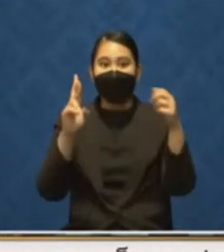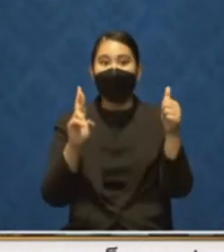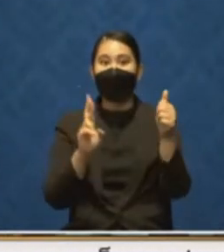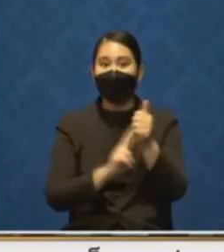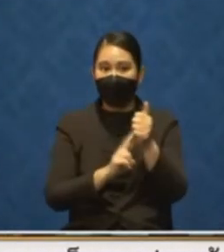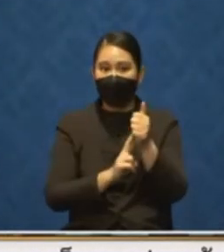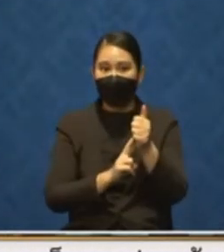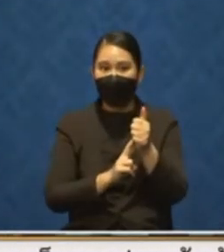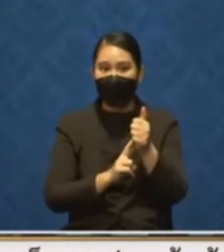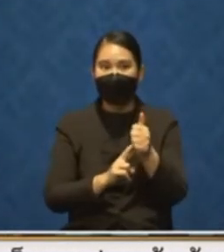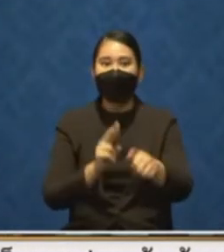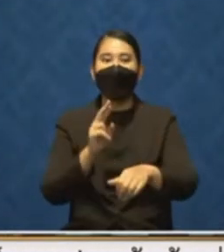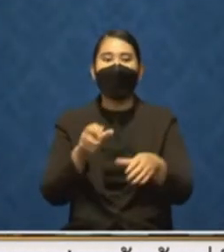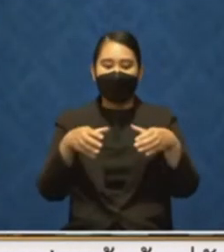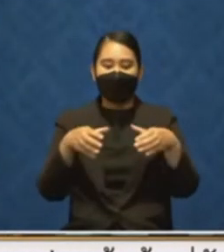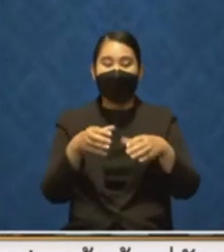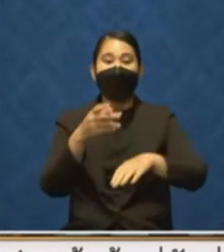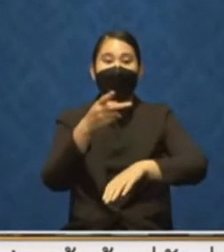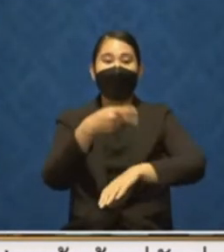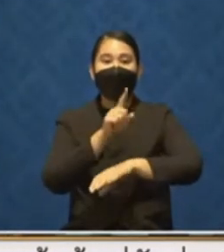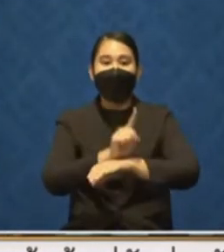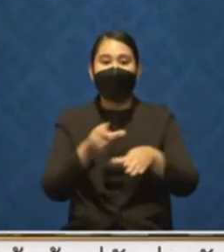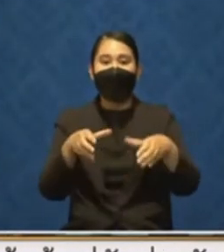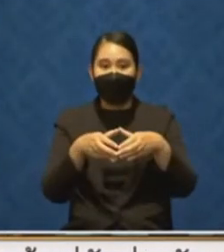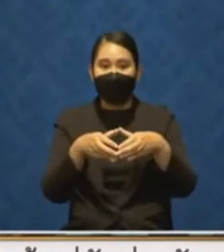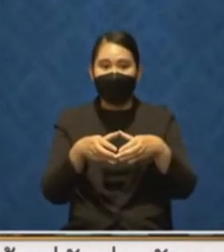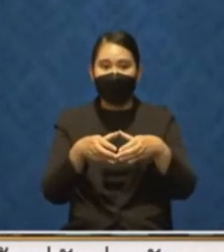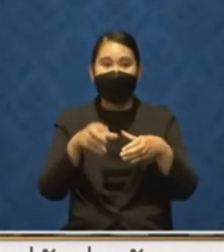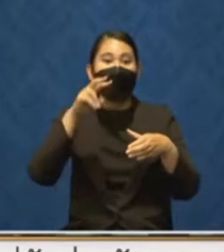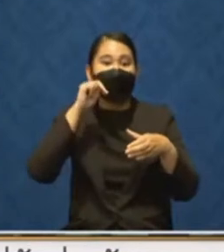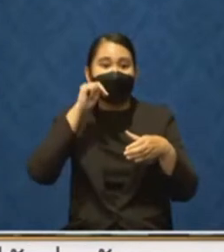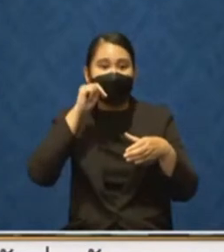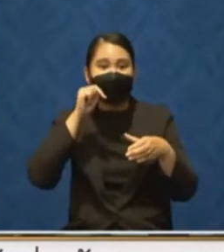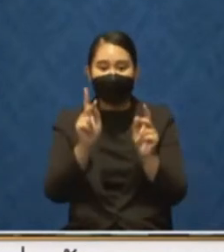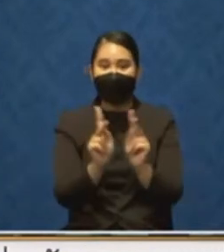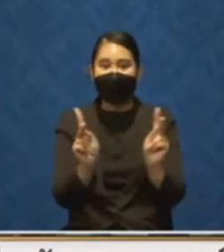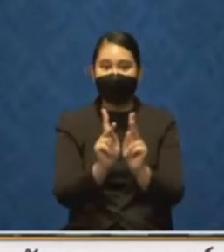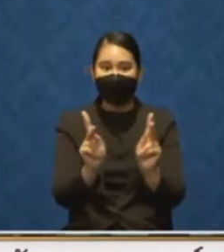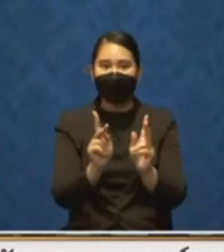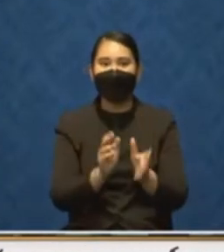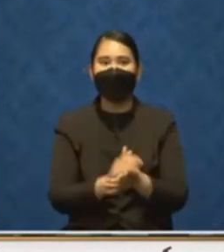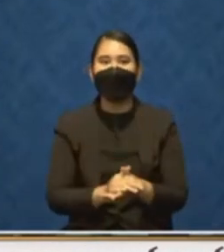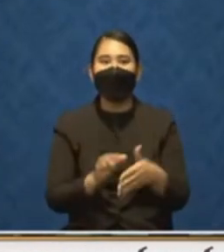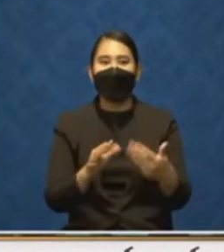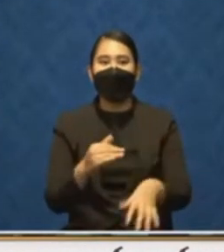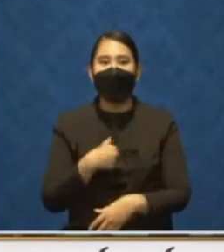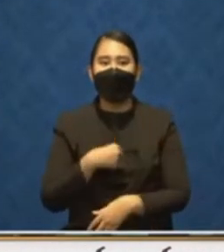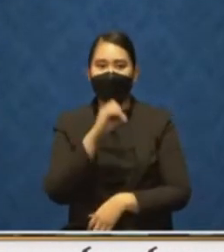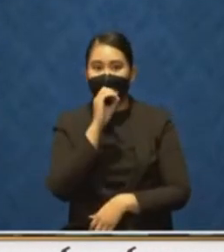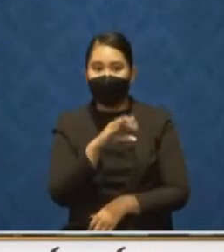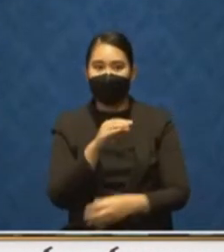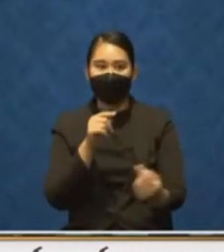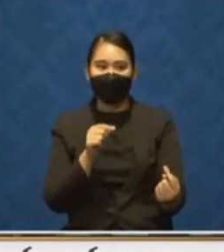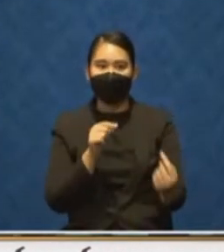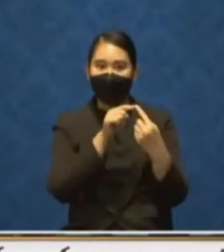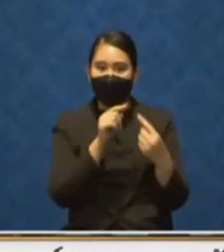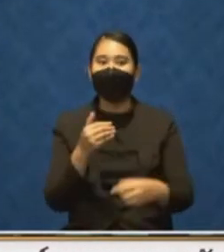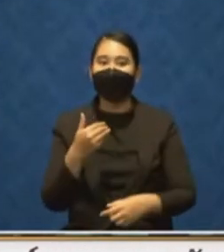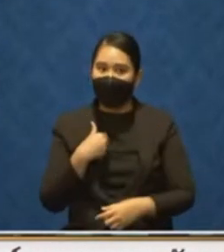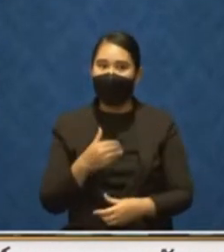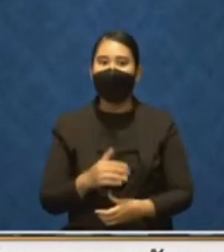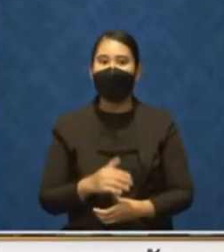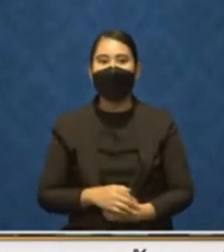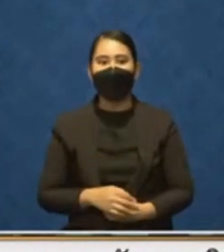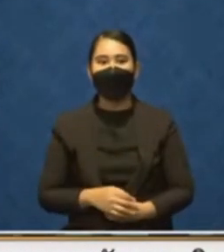คณะประธานคณะกรรมการทรัพยากรน้ำแห่งชาติคนชอบไปอ่านถ้าน้าเขาบอกให้นะ